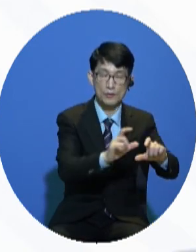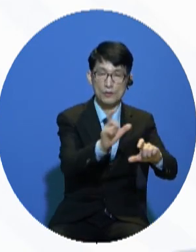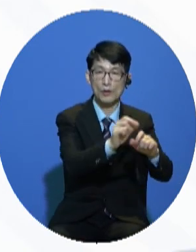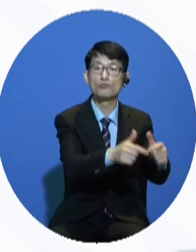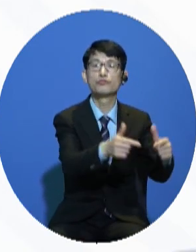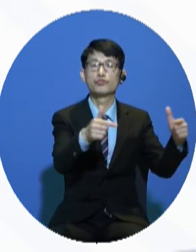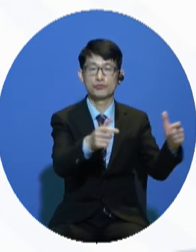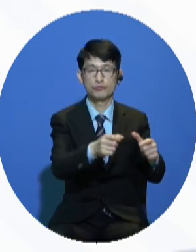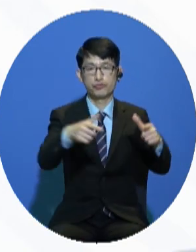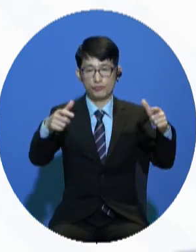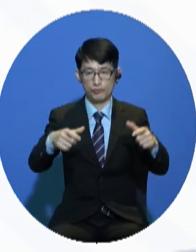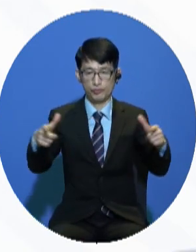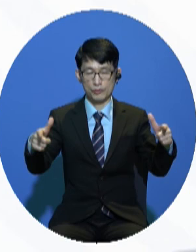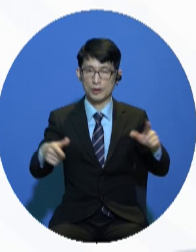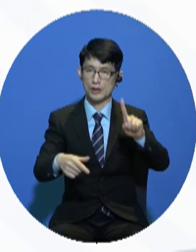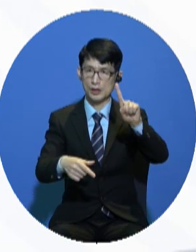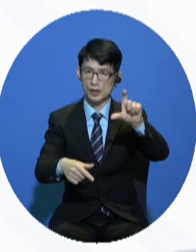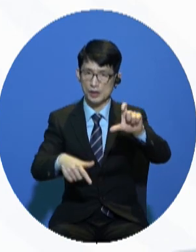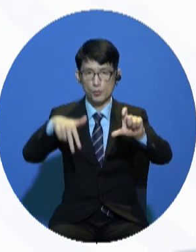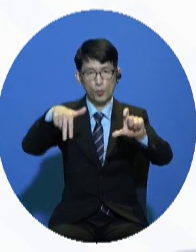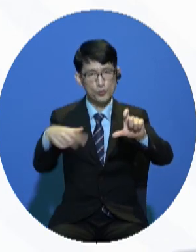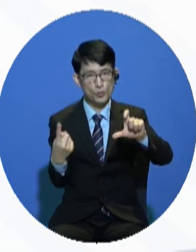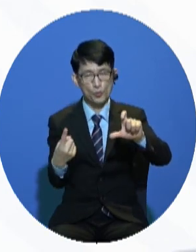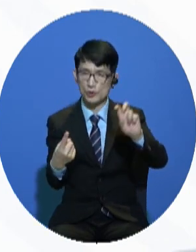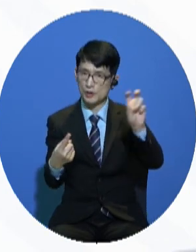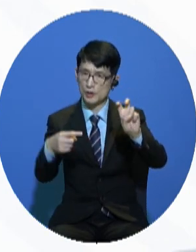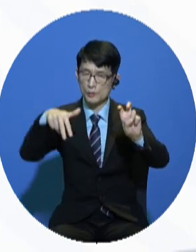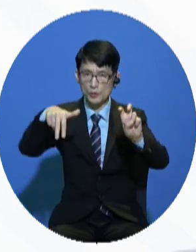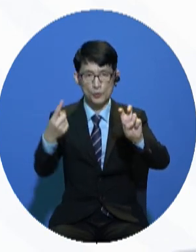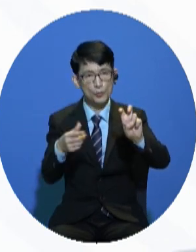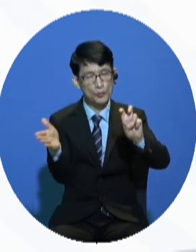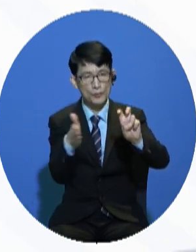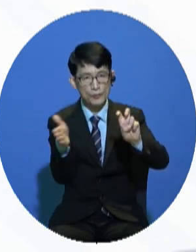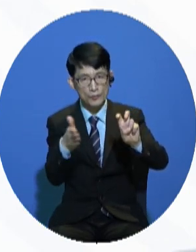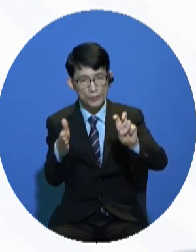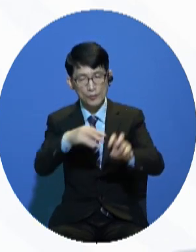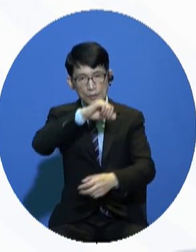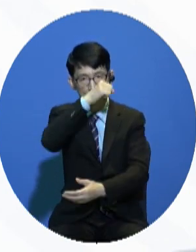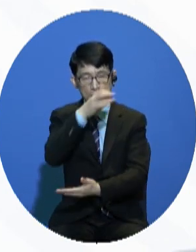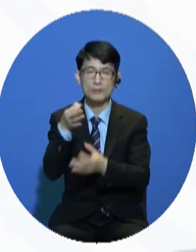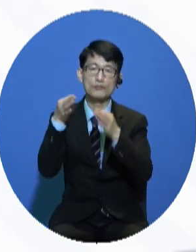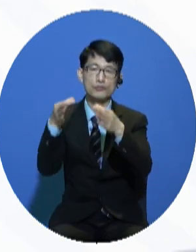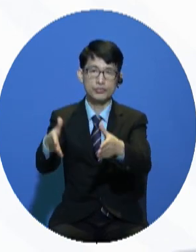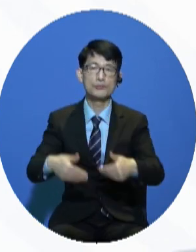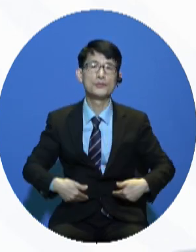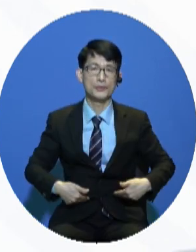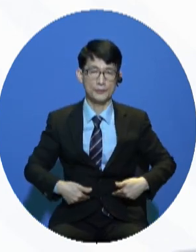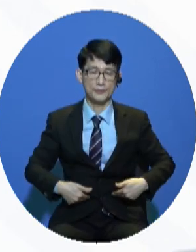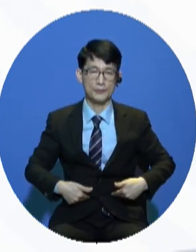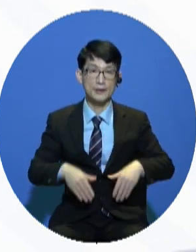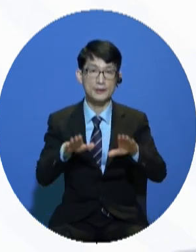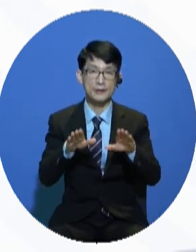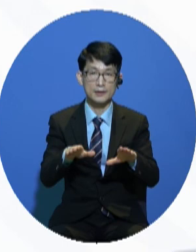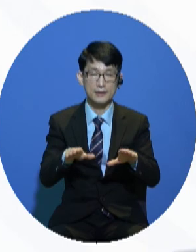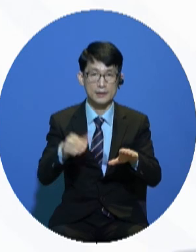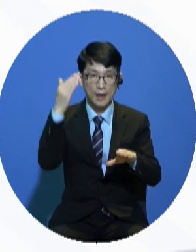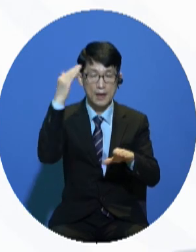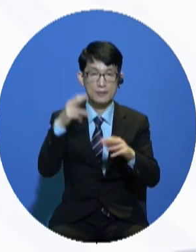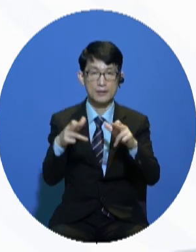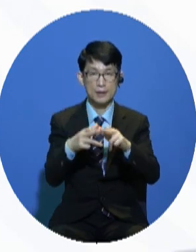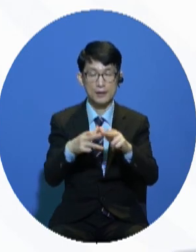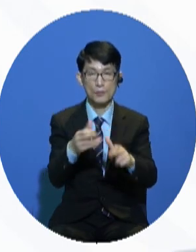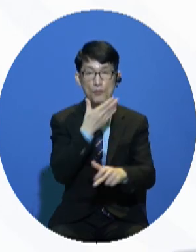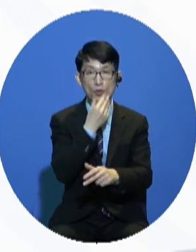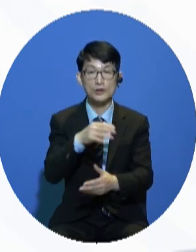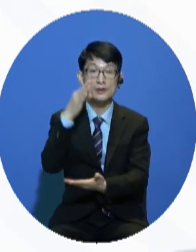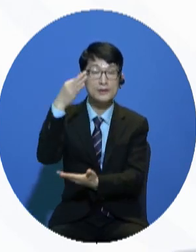이것까지 합쳐보면 약 한 15조 원에서 20조 원 가까운 그런 예산이 앞으로 더 투입되어야 한다고 생각합니다. 현재 우리나라의 장애인복지